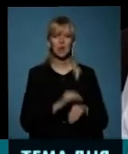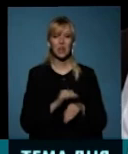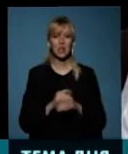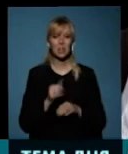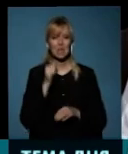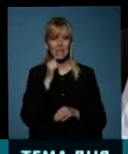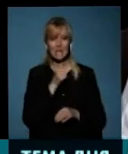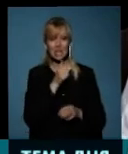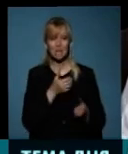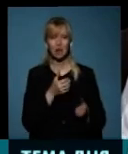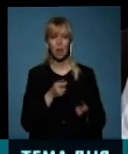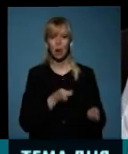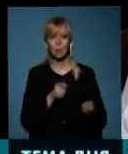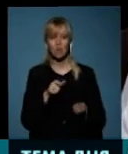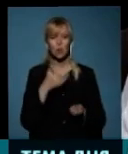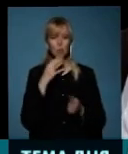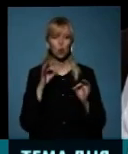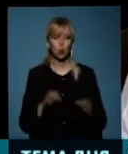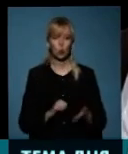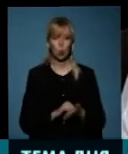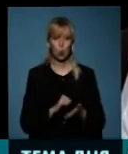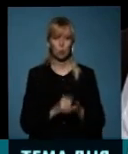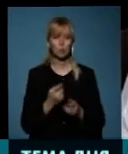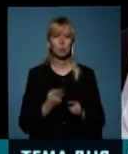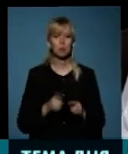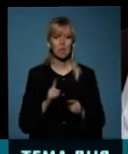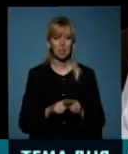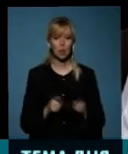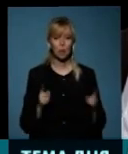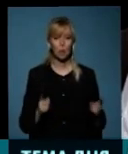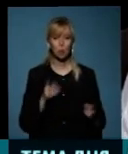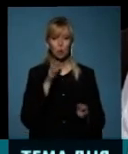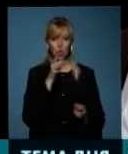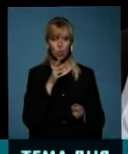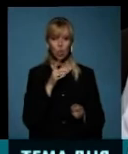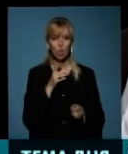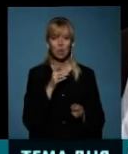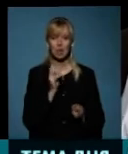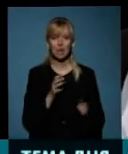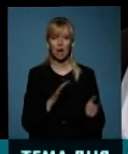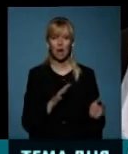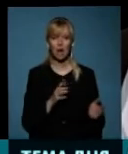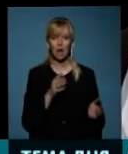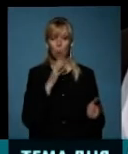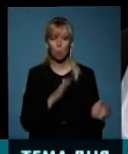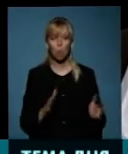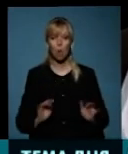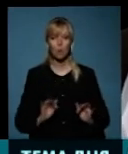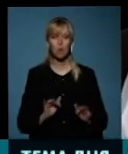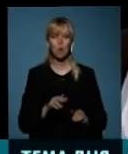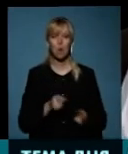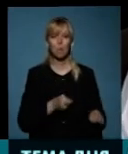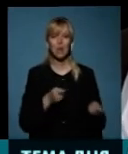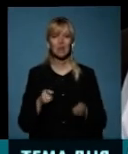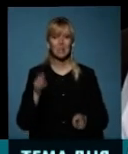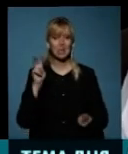стіні перевізників, які не мають жодних документів. За цей проміжок часу, не за момент операції перевізника, а